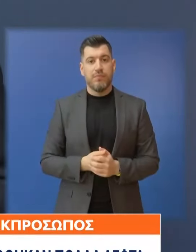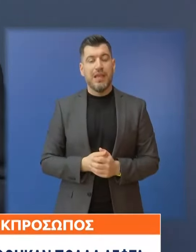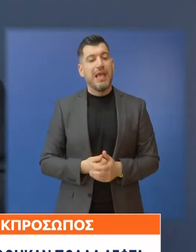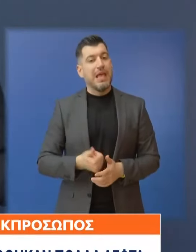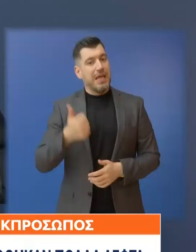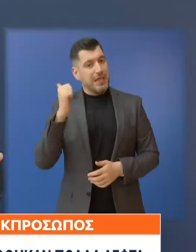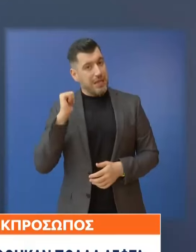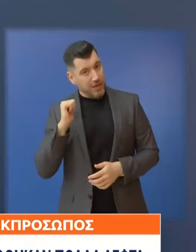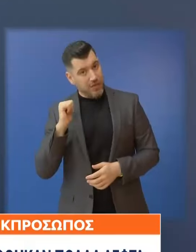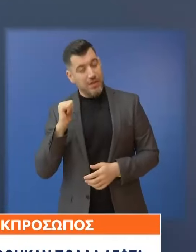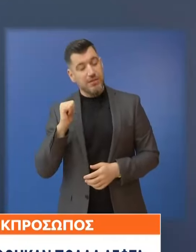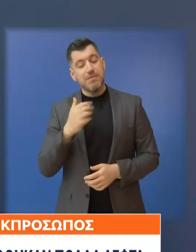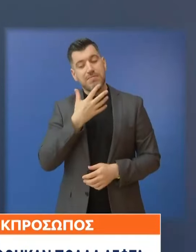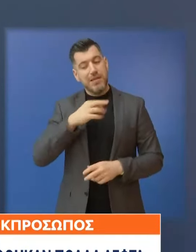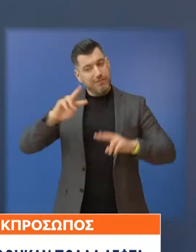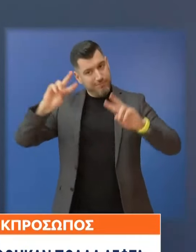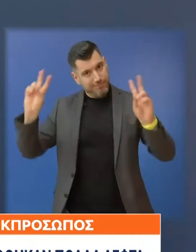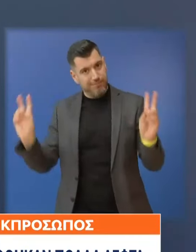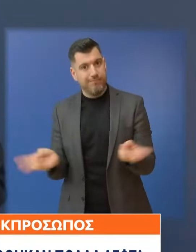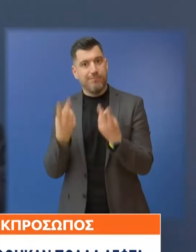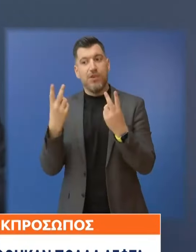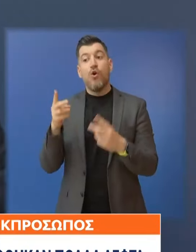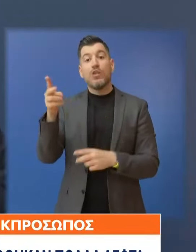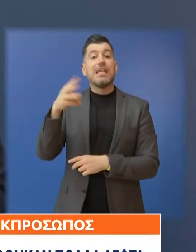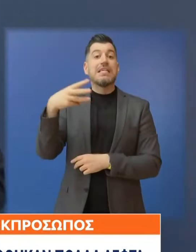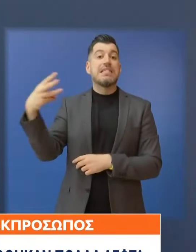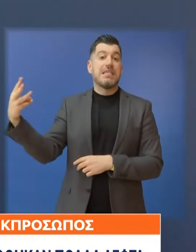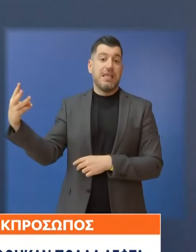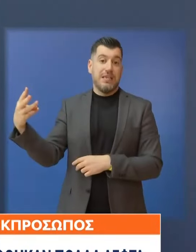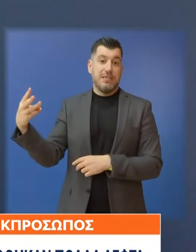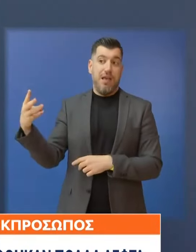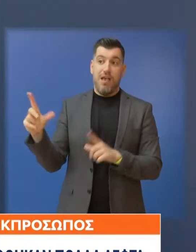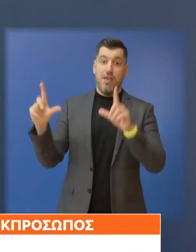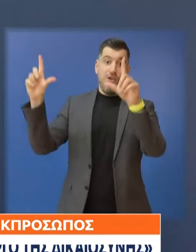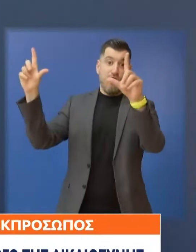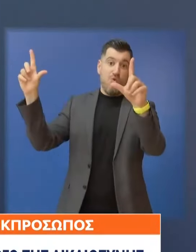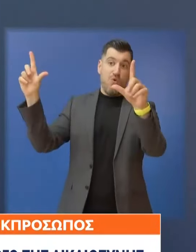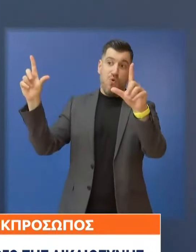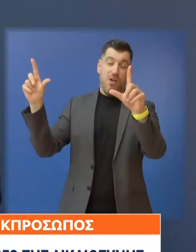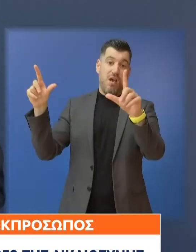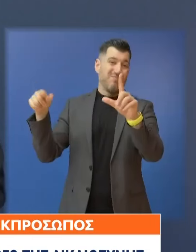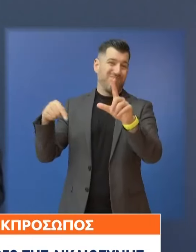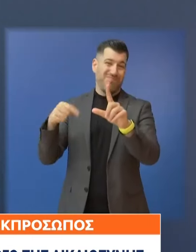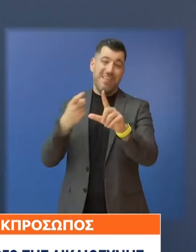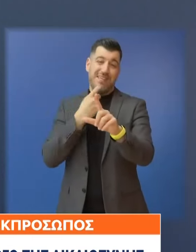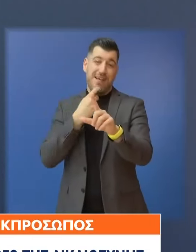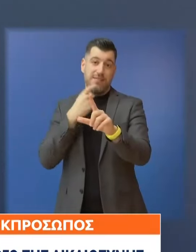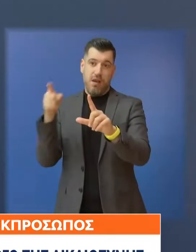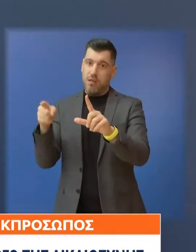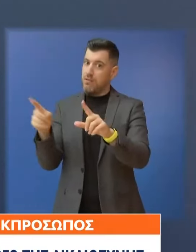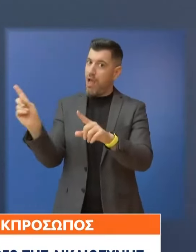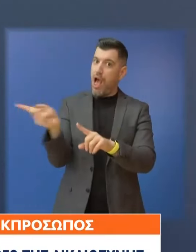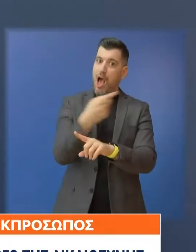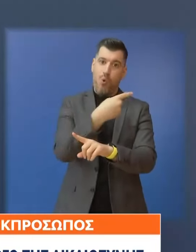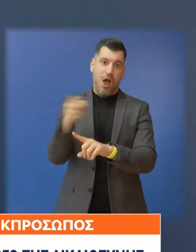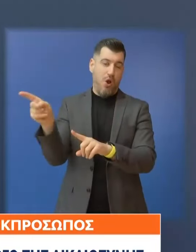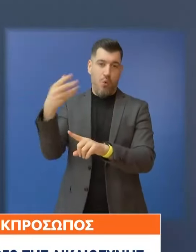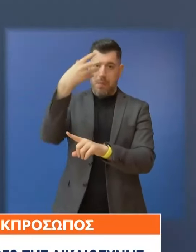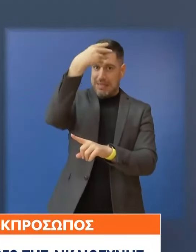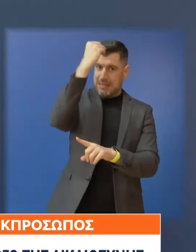μάσκες, ότι δήθεν ο ΣΥΡΙΖΑ του κ. Κασελάκη είναι κάτι διαφορετικό από το ΣΥΡΙΖΑ του κ. Τσίπρα. Έβαλε πλάτη, έτσι, για να